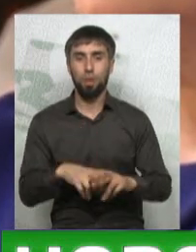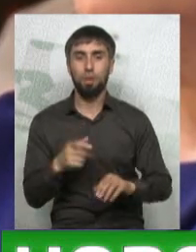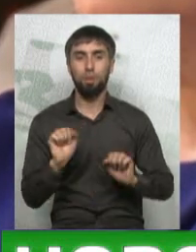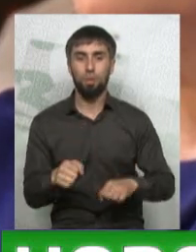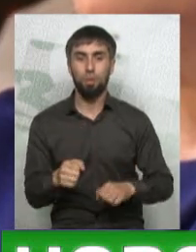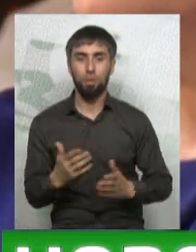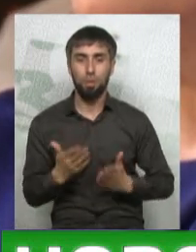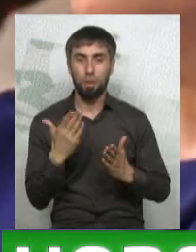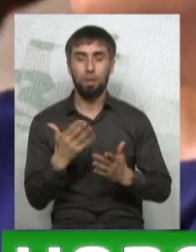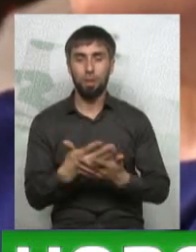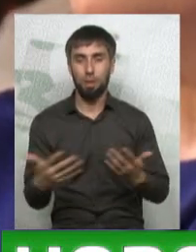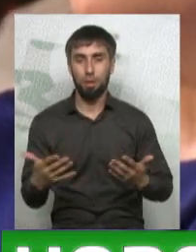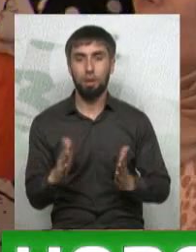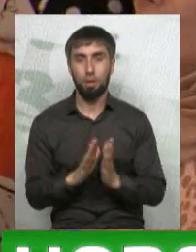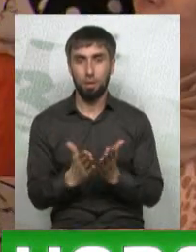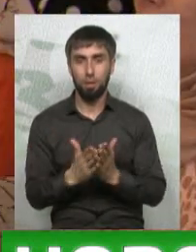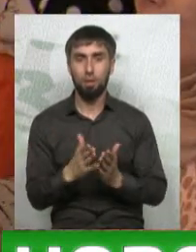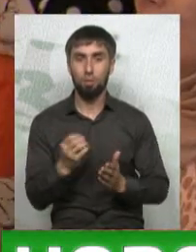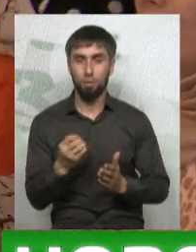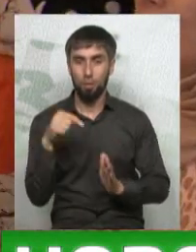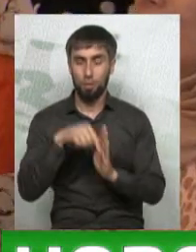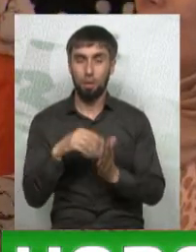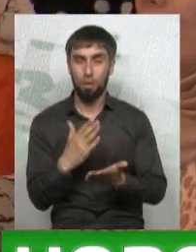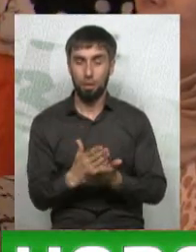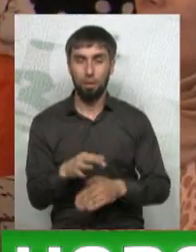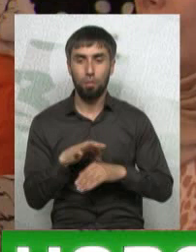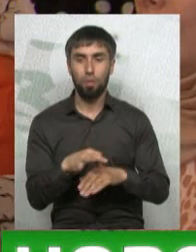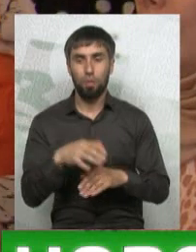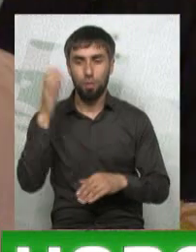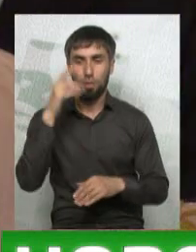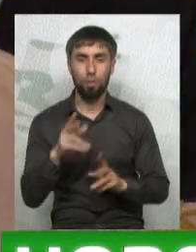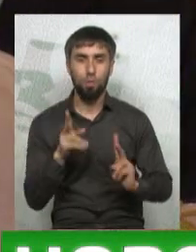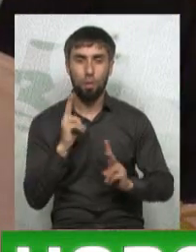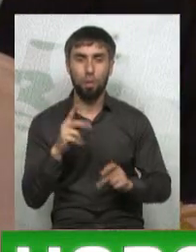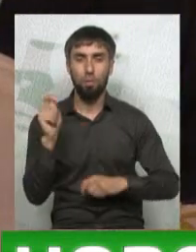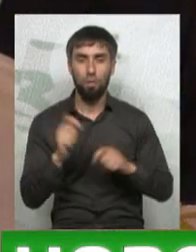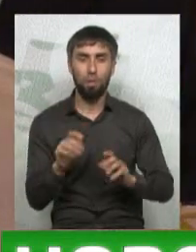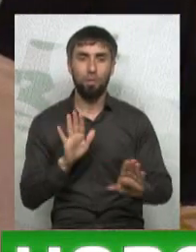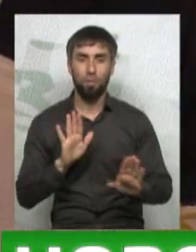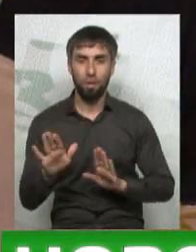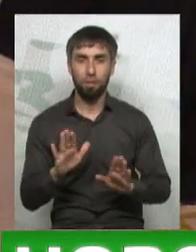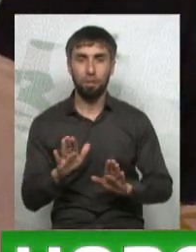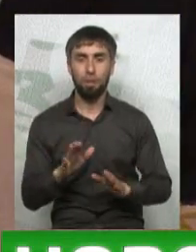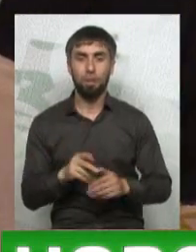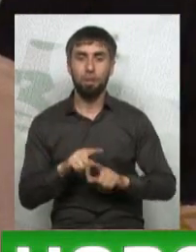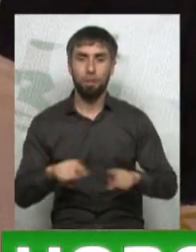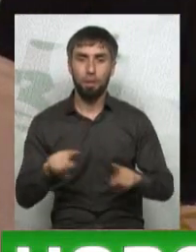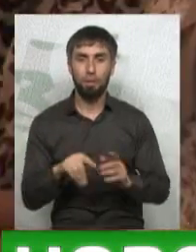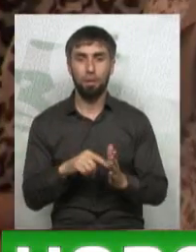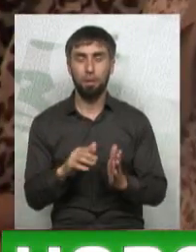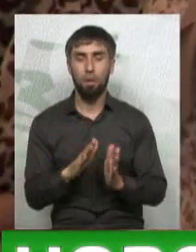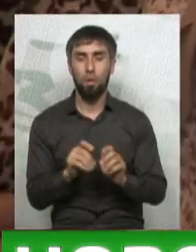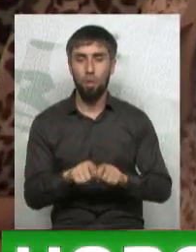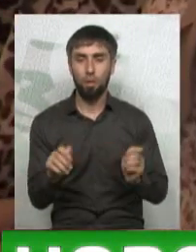можно прочесть ту или иную книгу. Помимо этого, в ее стенах проводят научные конференции, форумы, выставки, презентации книг,